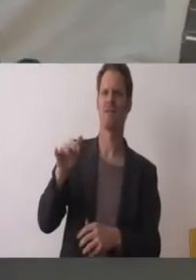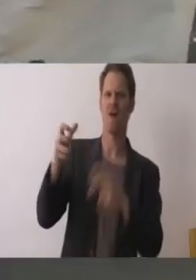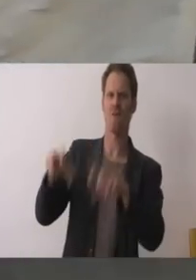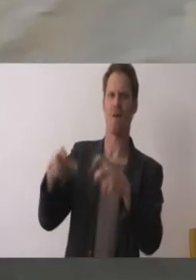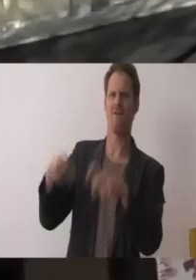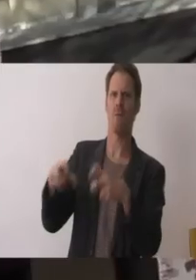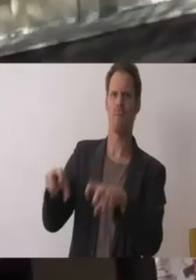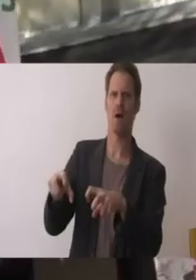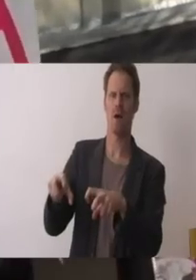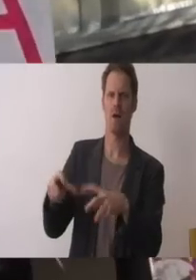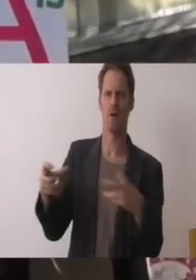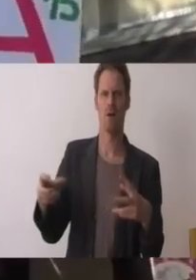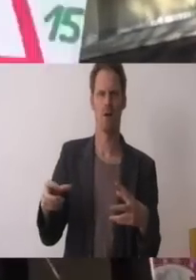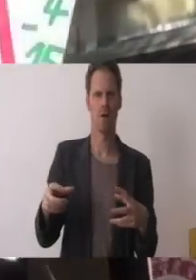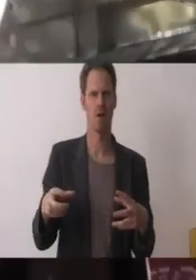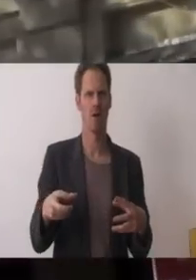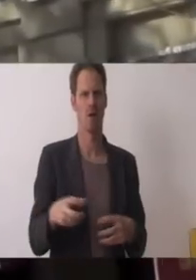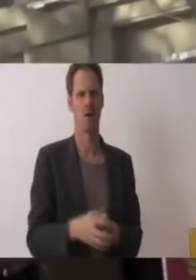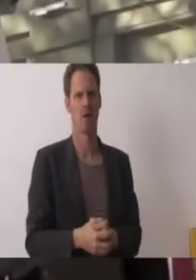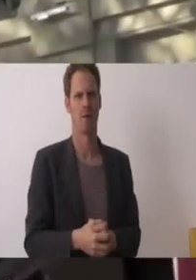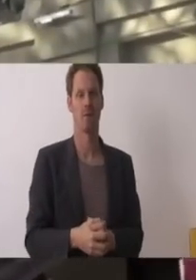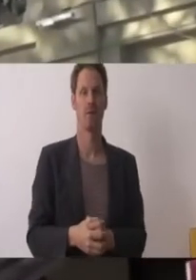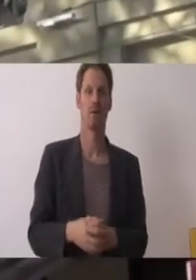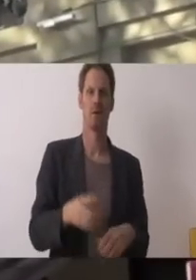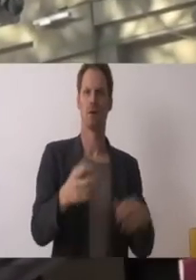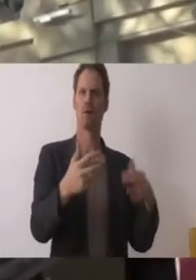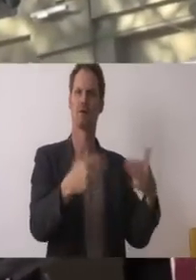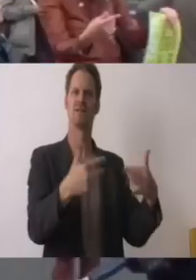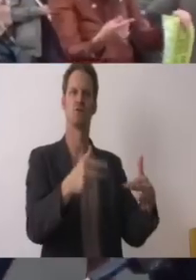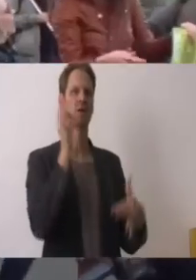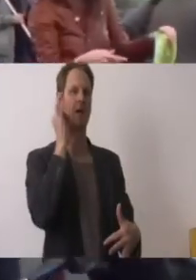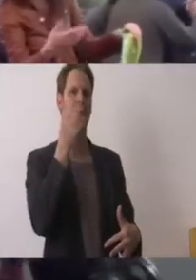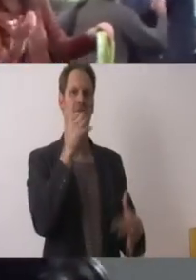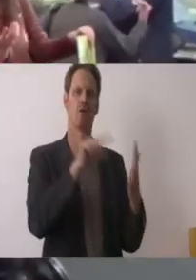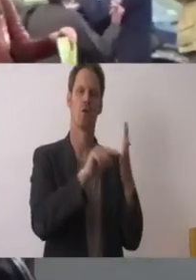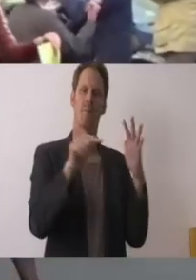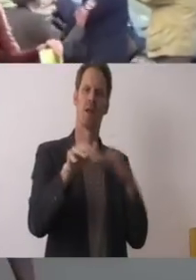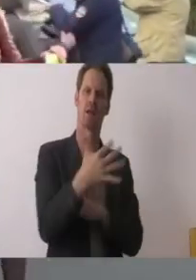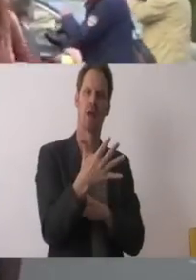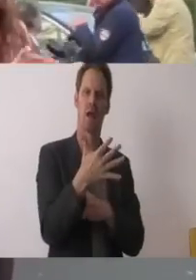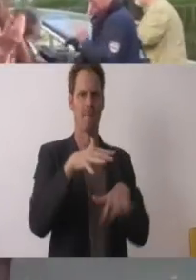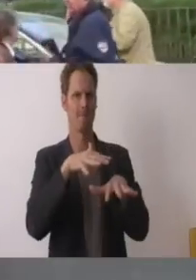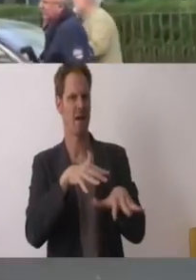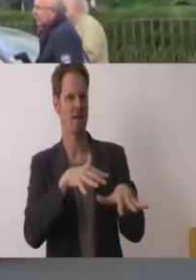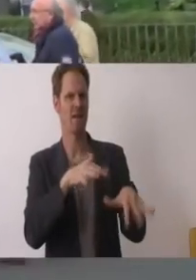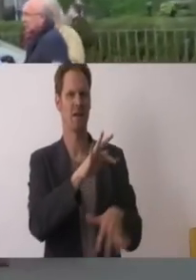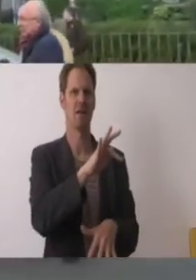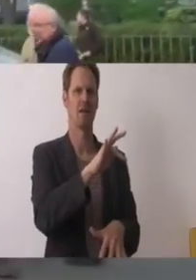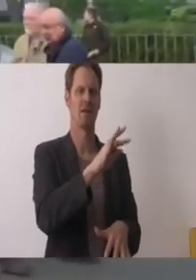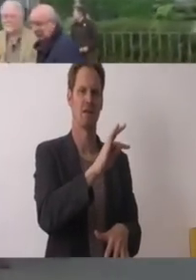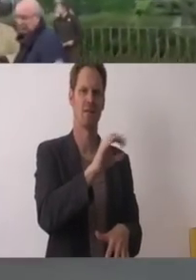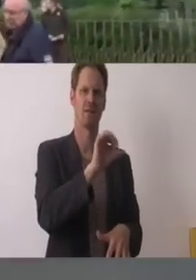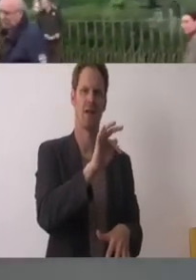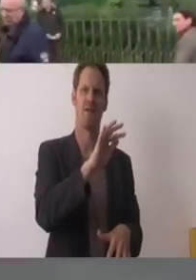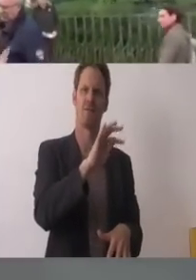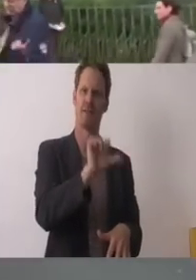Le TAFTA, on n'en veut pas. Le TAFTA, on n'en veut pas. Oui, mais pourquoi ? Parce que le chômage s'accentuera. Nous sommes le 18 avril 2015, me voilà en pleine manif